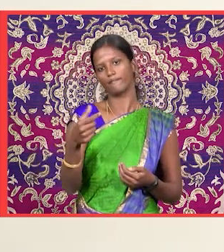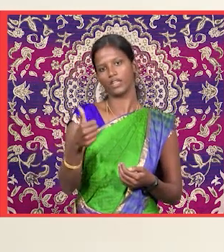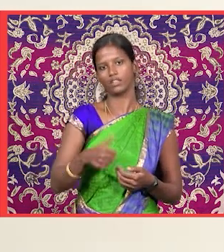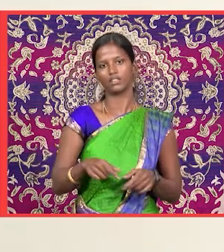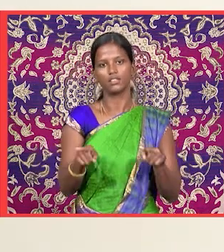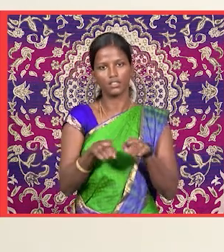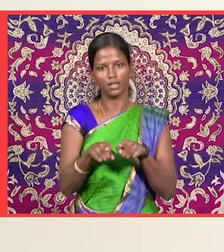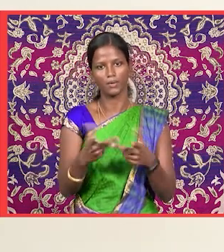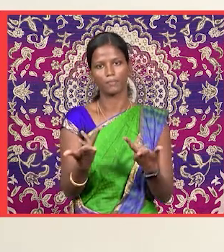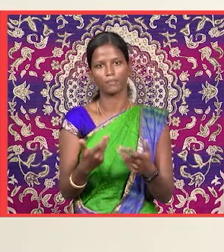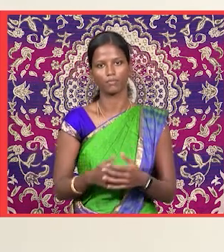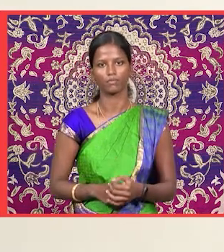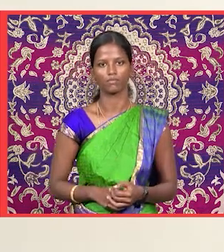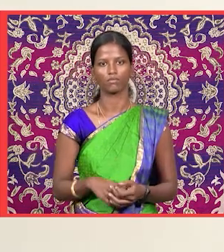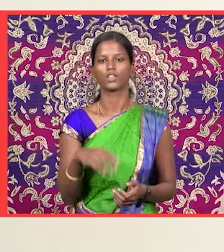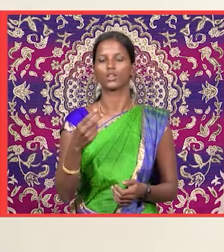வாங்கிய விலை பார்த்தீங்கன்னா